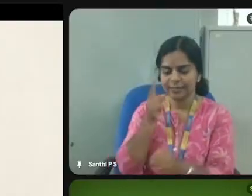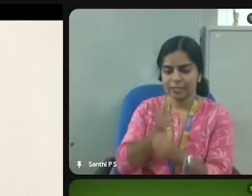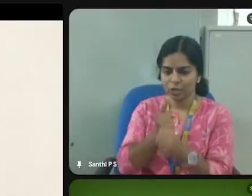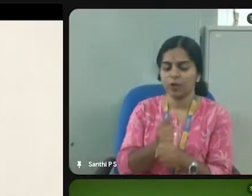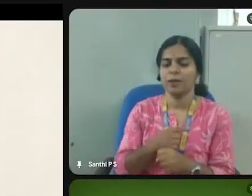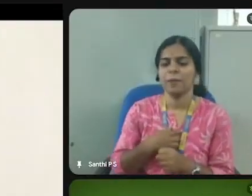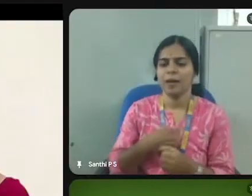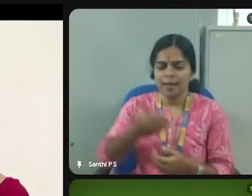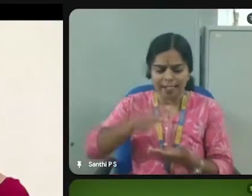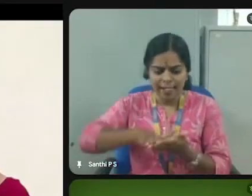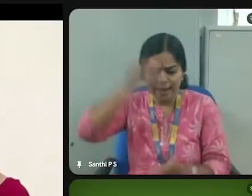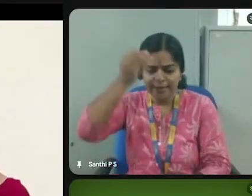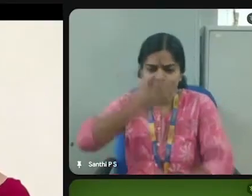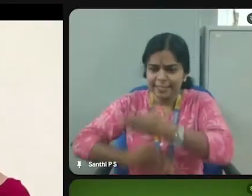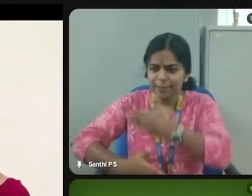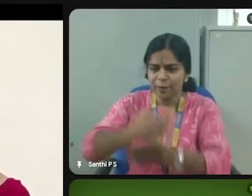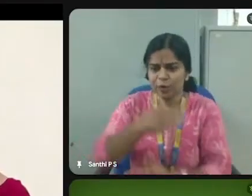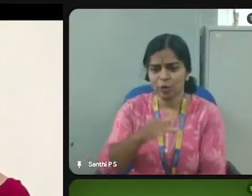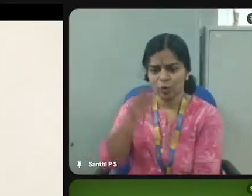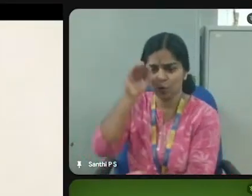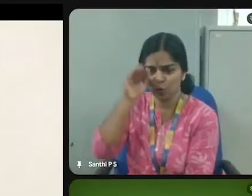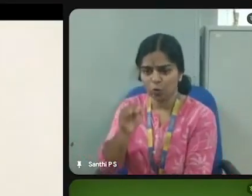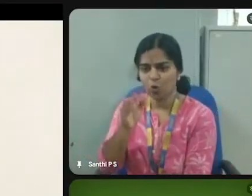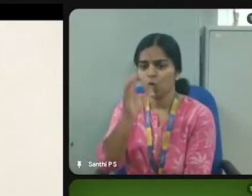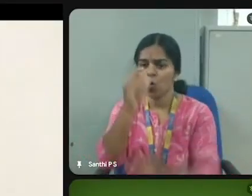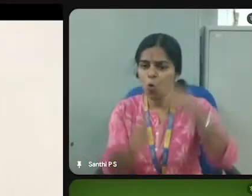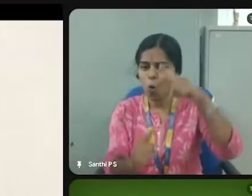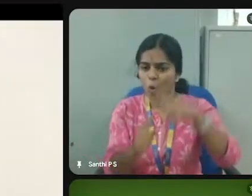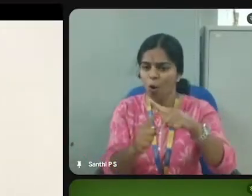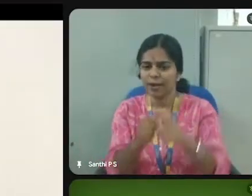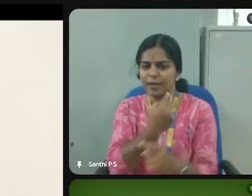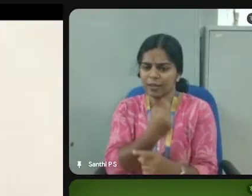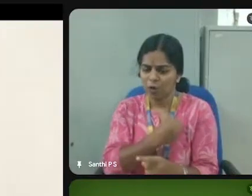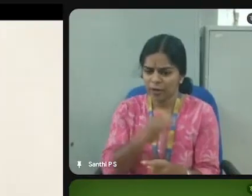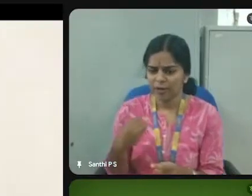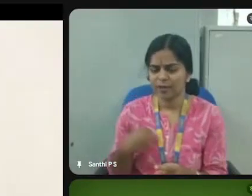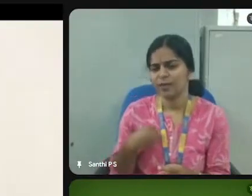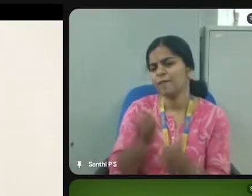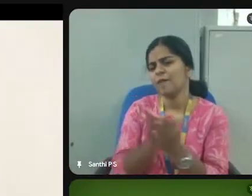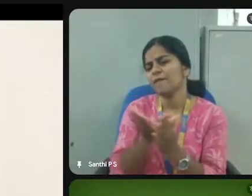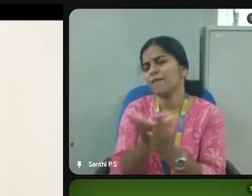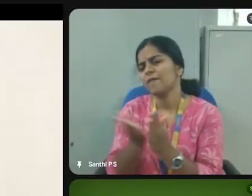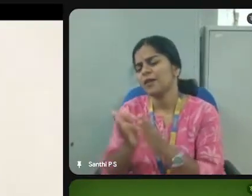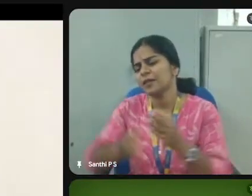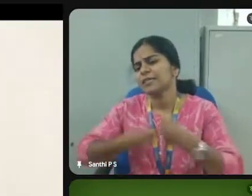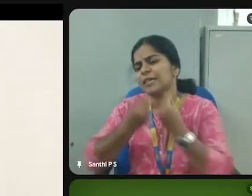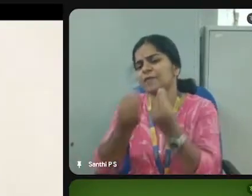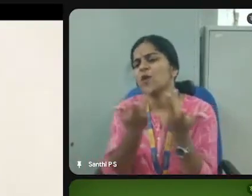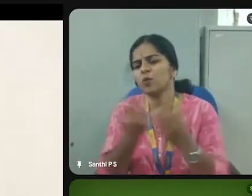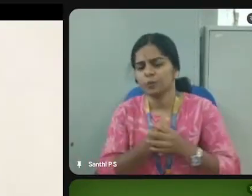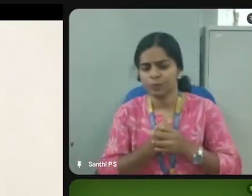പഠന വെല്ലുവിളിയുള്ള കുട്ടികൾക്ക് ഒരു ഒക്കുപേഷണൽ തെറാപ്പിസ്റ്റ് നൽകുന്ന പരിശീലന രീതികൾ എന്തൊക്കെയാണെന്ന് ഒന്ന്